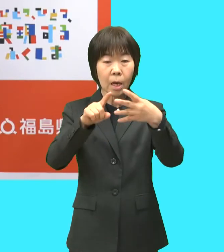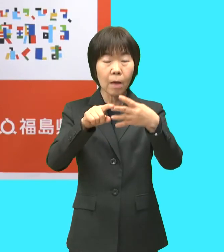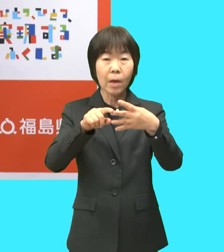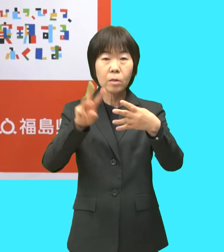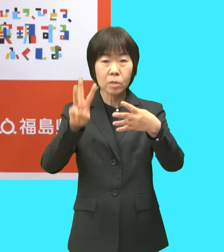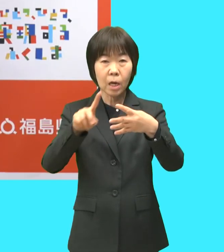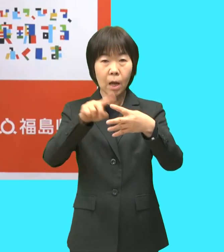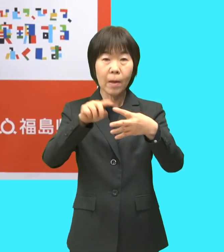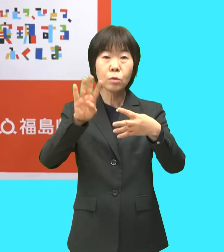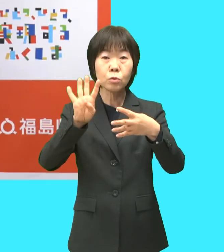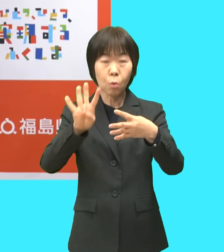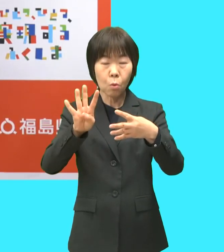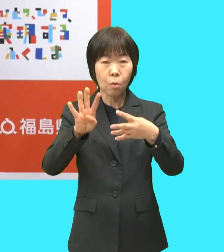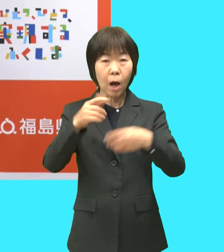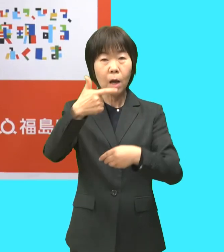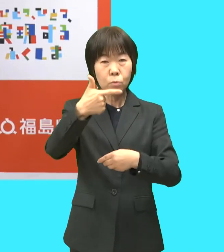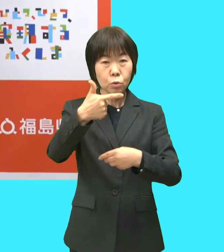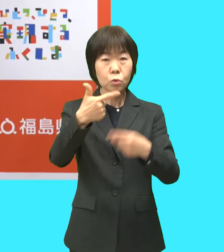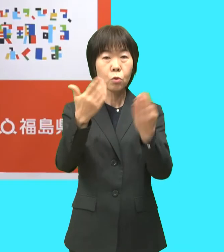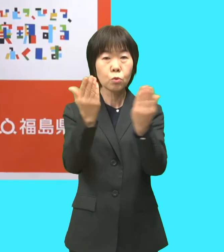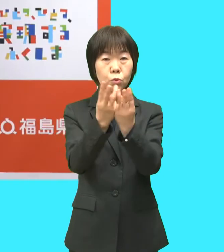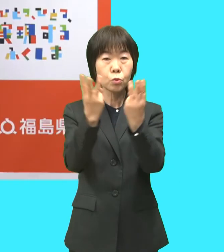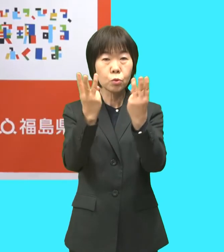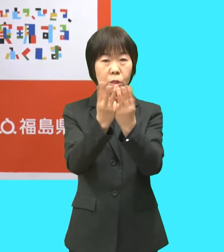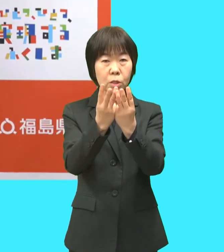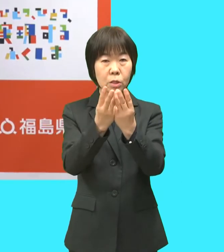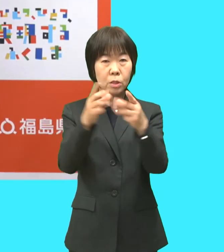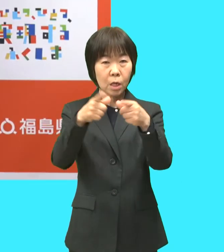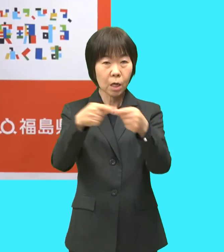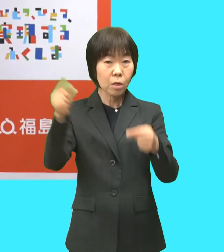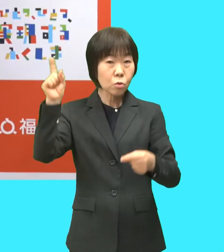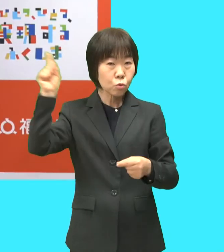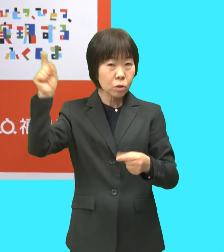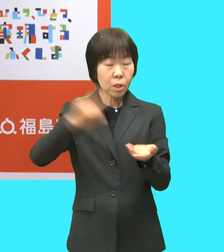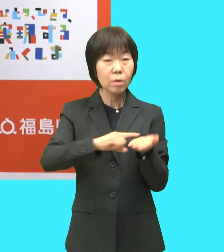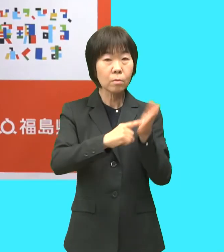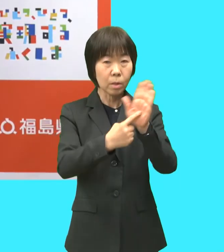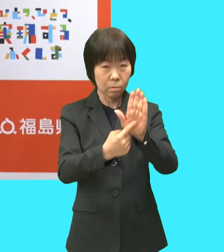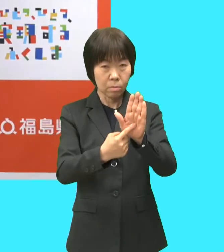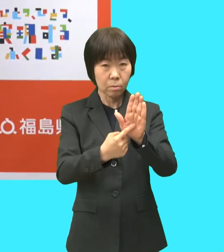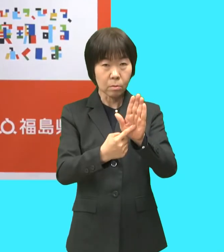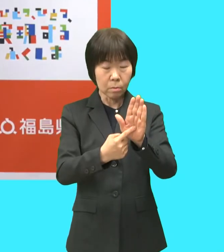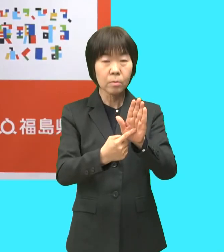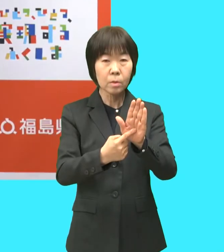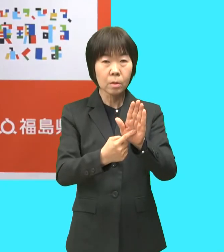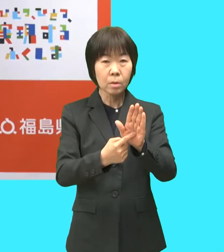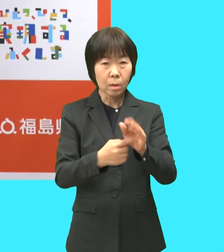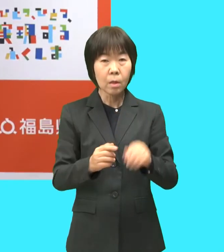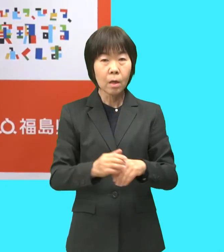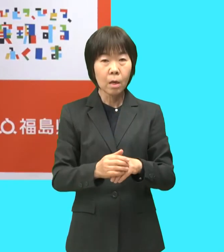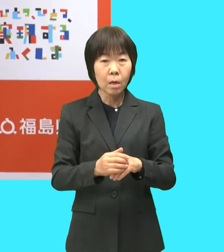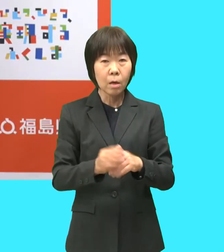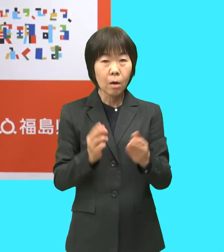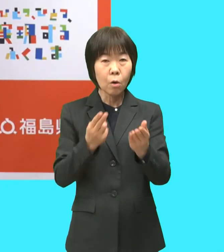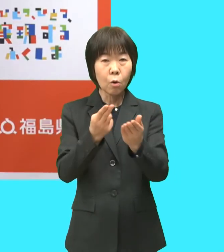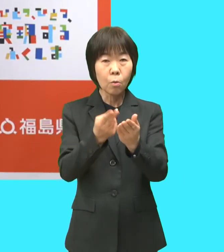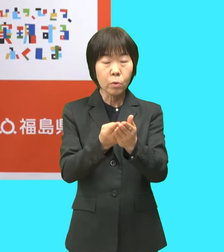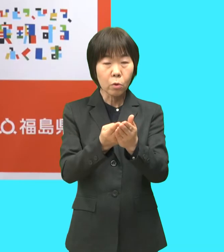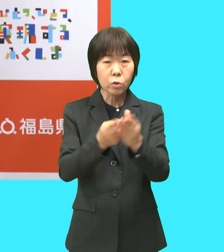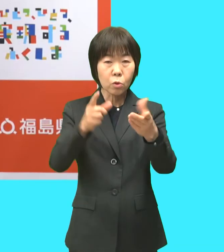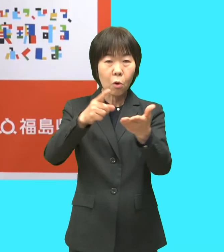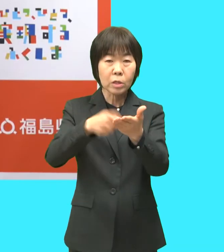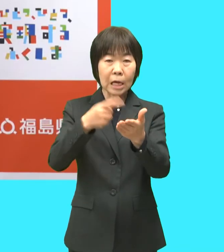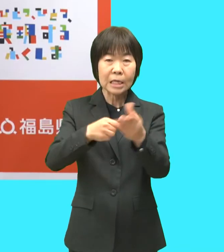4については6つの指標が国から示されています。先ほどお話した通り、病床の圧迫